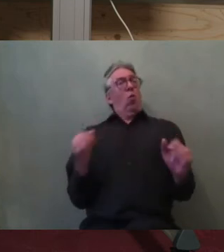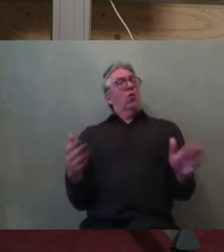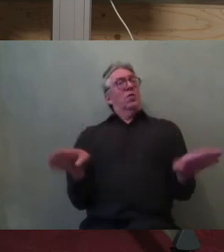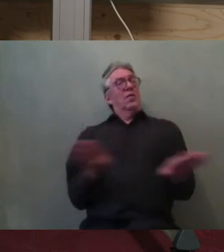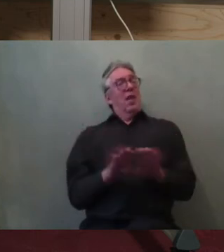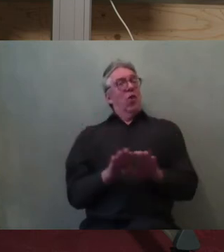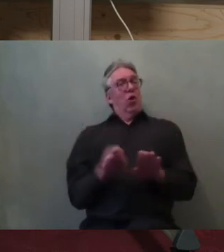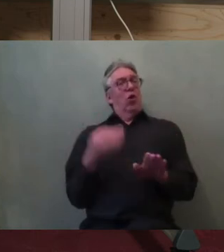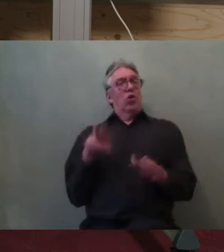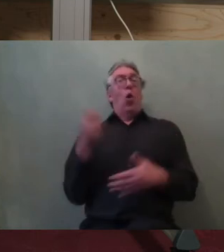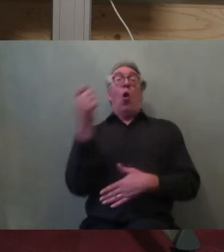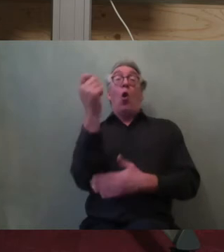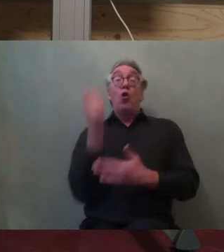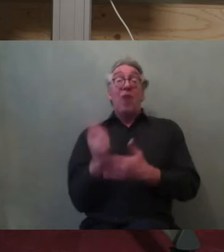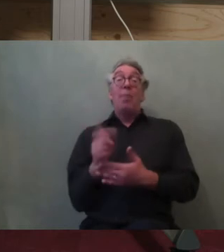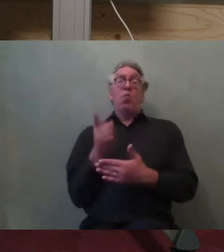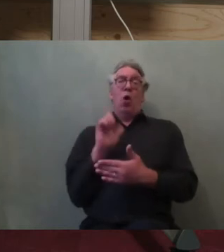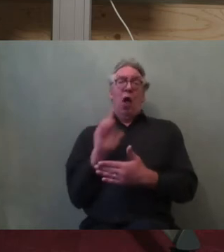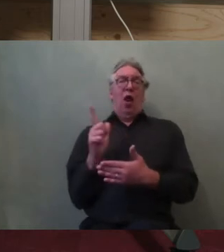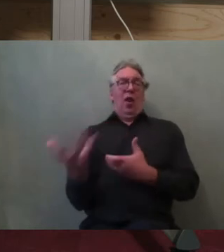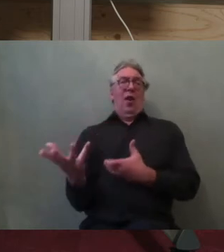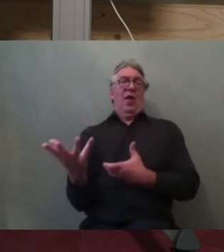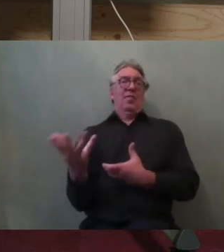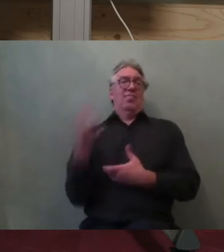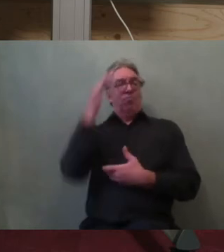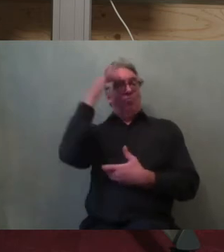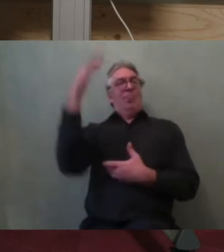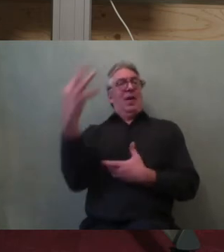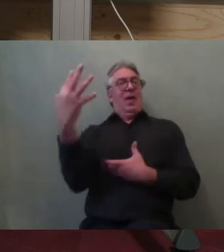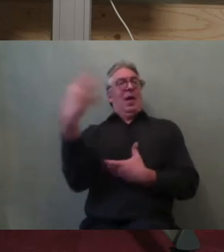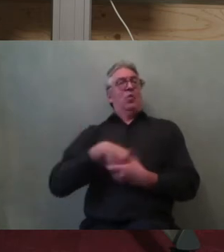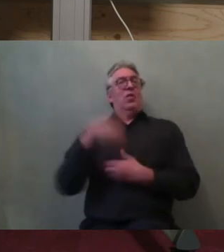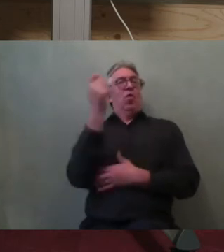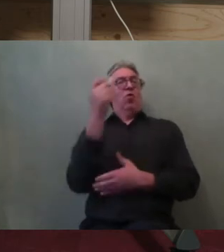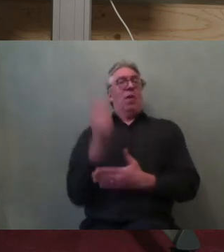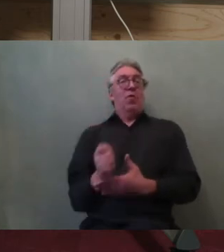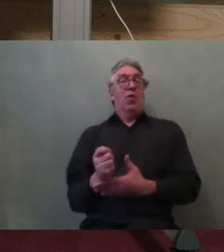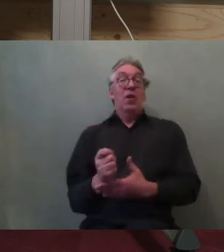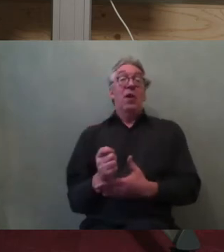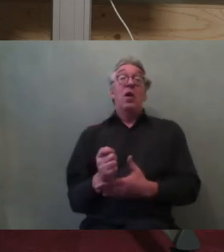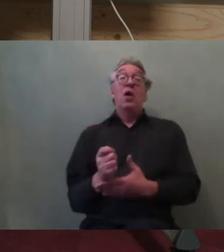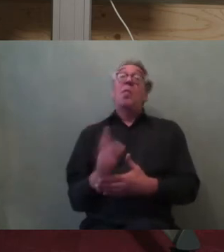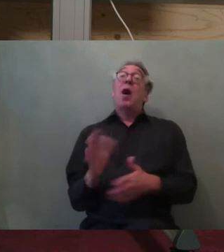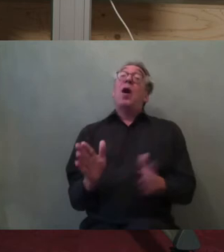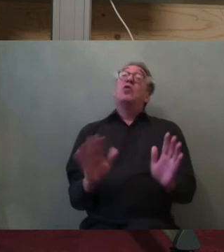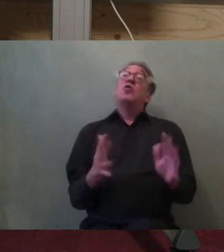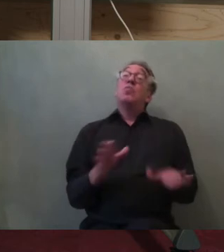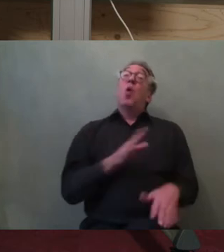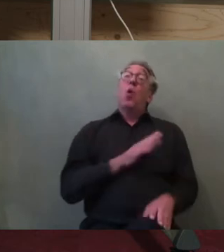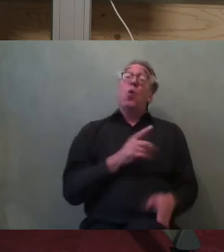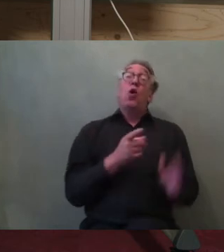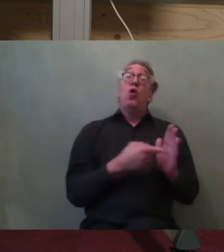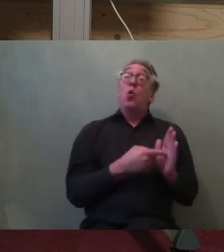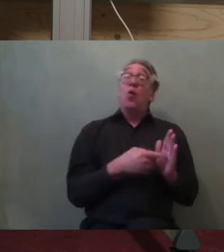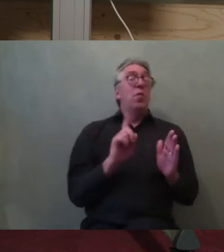ontwerp wordt benaderd. Tegelijkertijd is het soms juist nodig om echt maatwerk en specifieke voorzieningen te